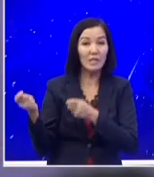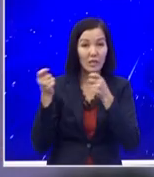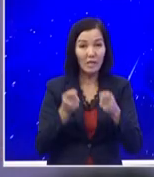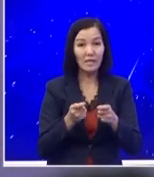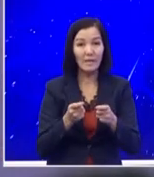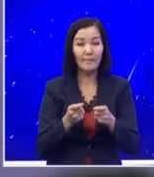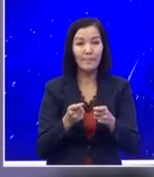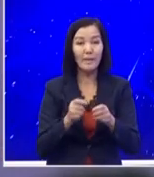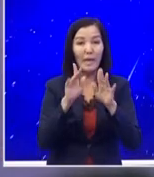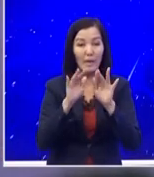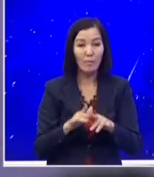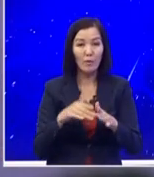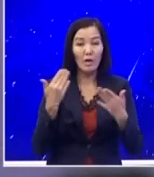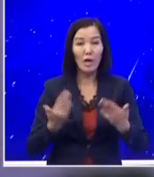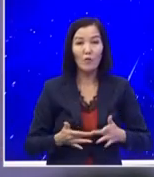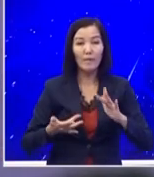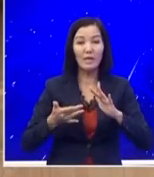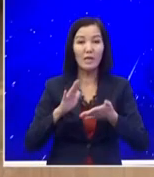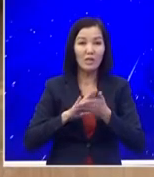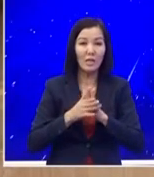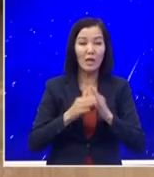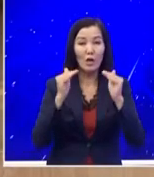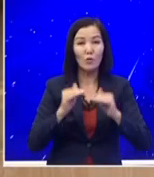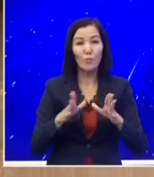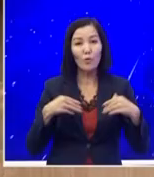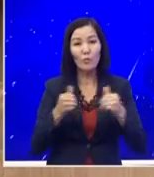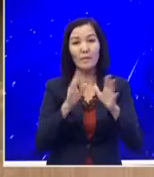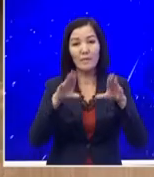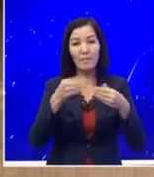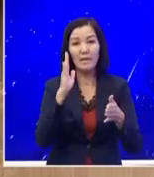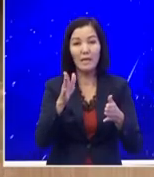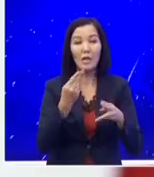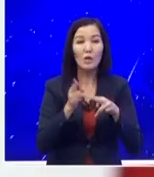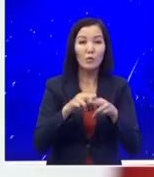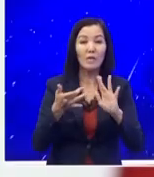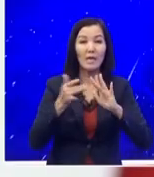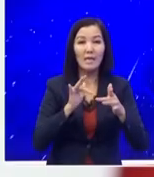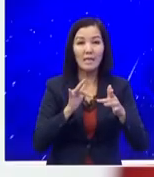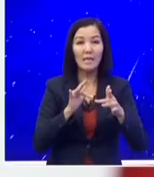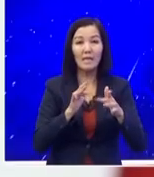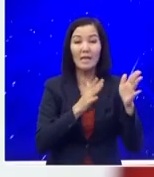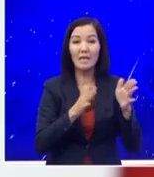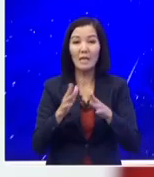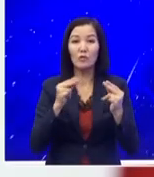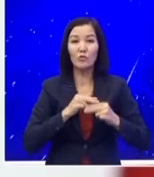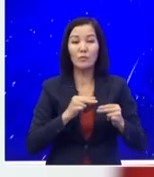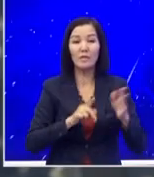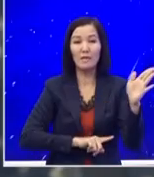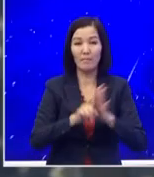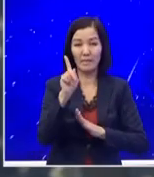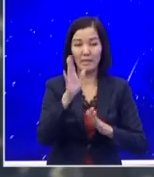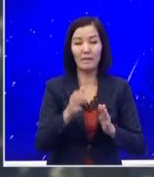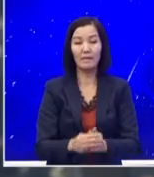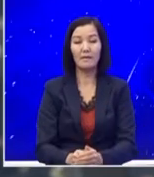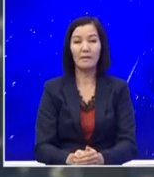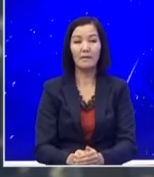жетіп үлгерген. Персоналды компьютерлер әлеуметтік жағдайы төмен отбасыларына берілмек. Сондай-ақ интернет желісін ретке келтіру жұмыстары да